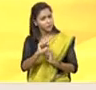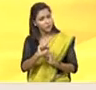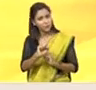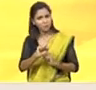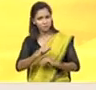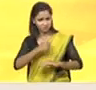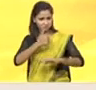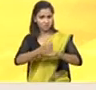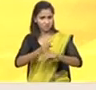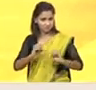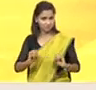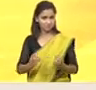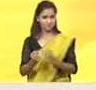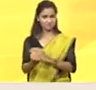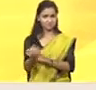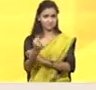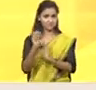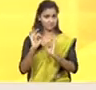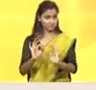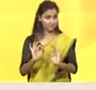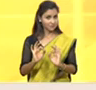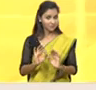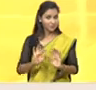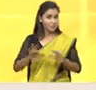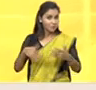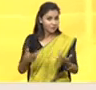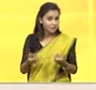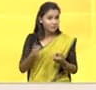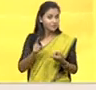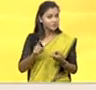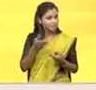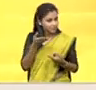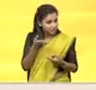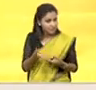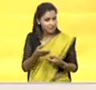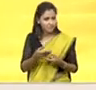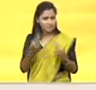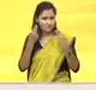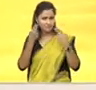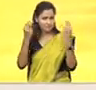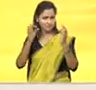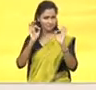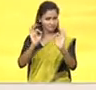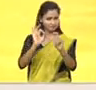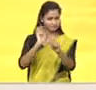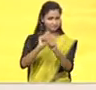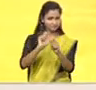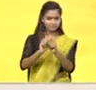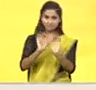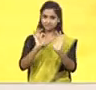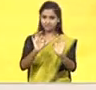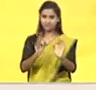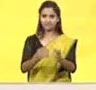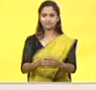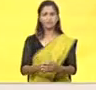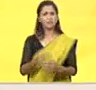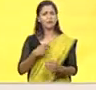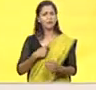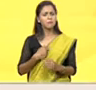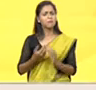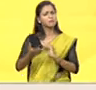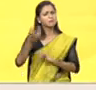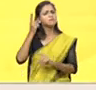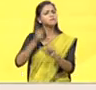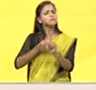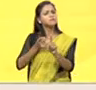आपका स्टार्टअप भी है। तभी तो आप लोग इतना शानदार काम कर रहे हैं। मुझे कुछ साल